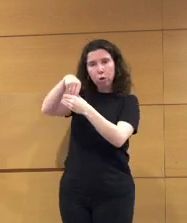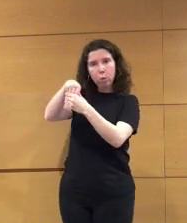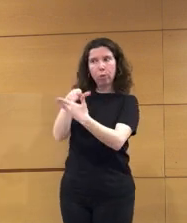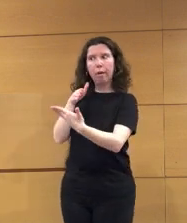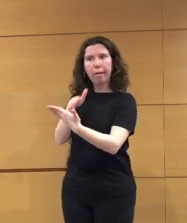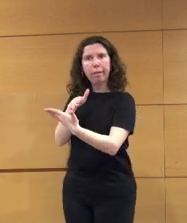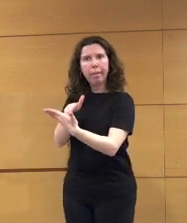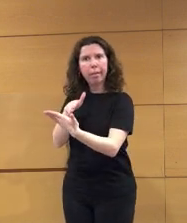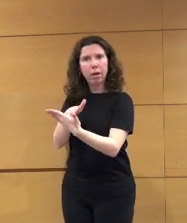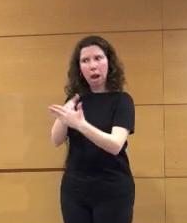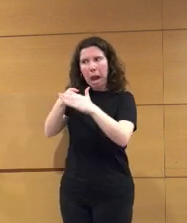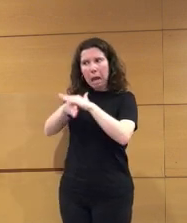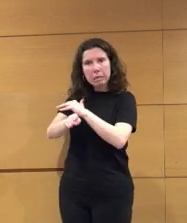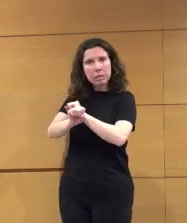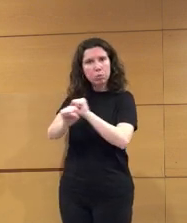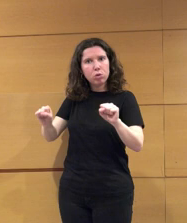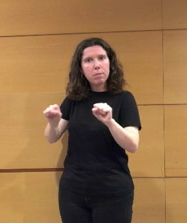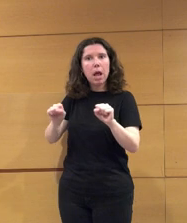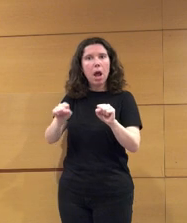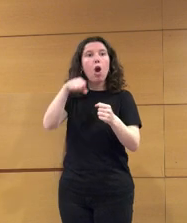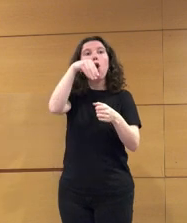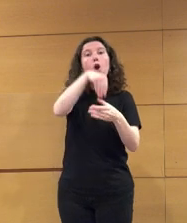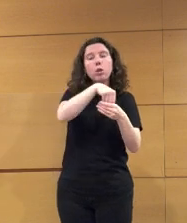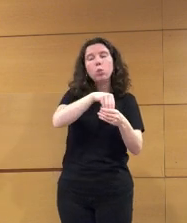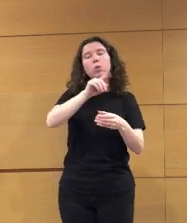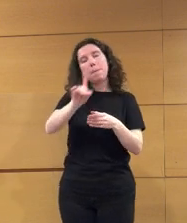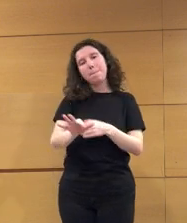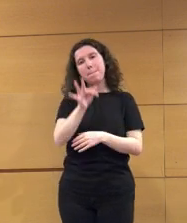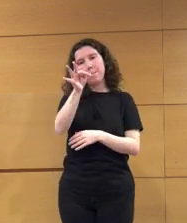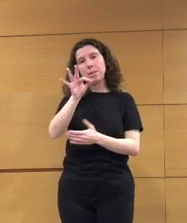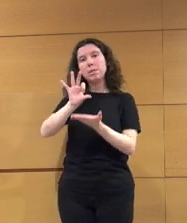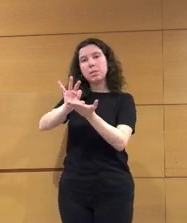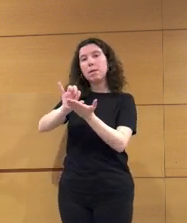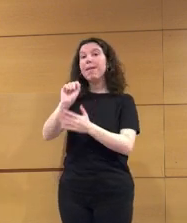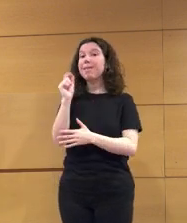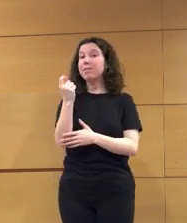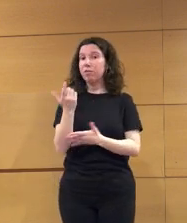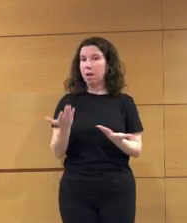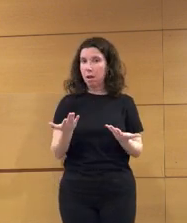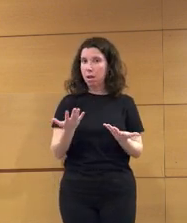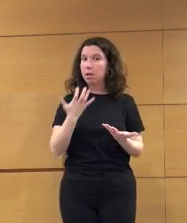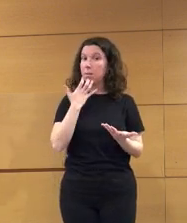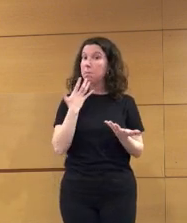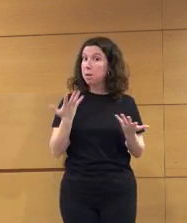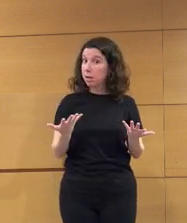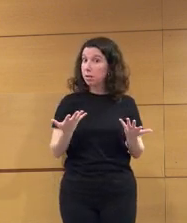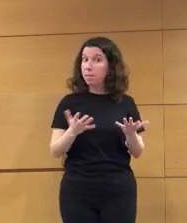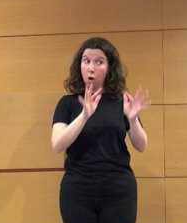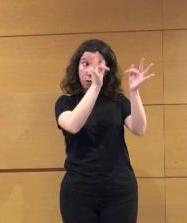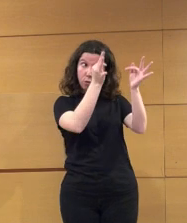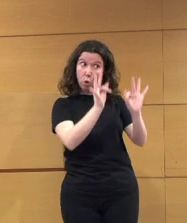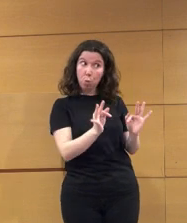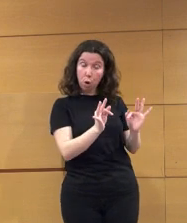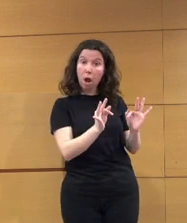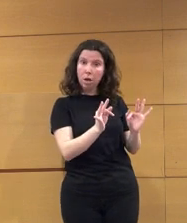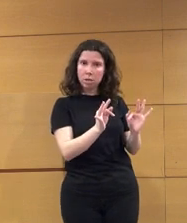fins i tot amb aquells serveis digitals. Ja no va només de continguts, sinó que va també que, per exemple, els literals dels formularis siguin clars